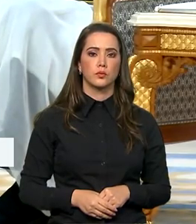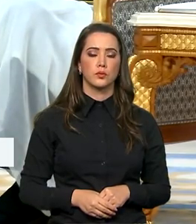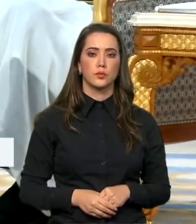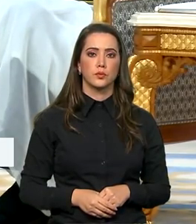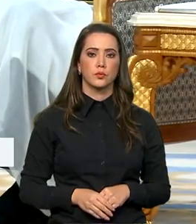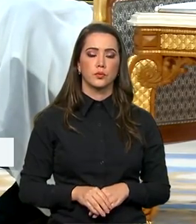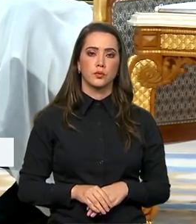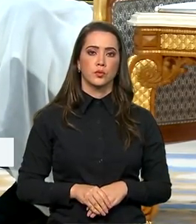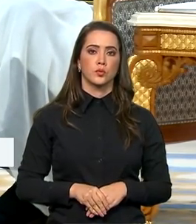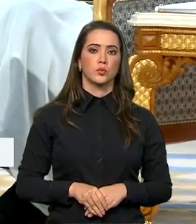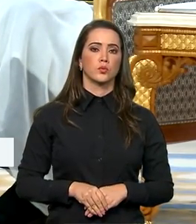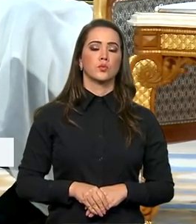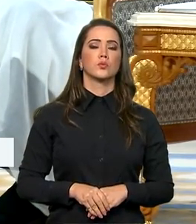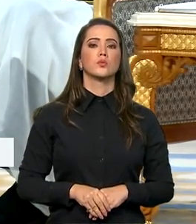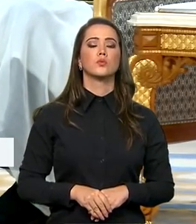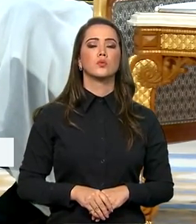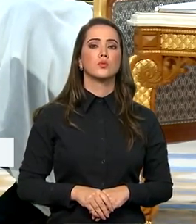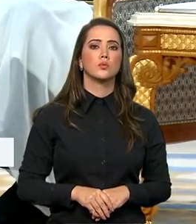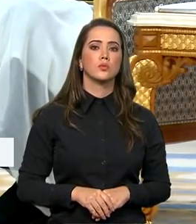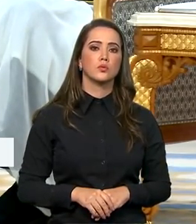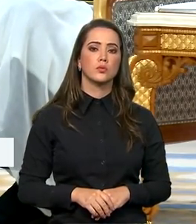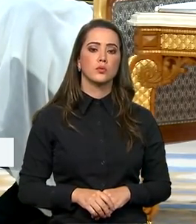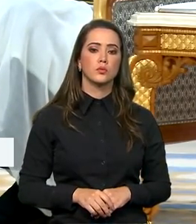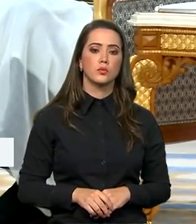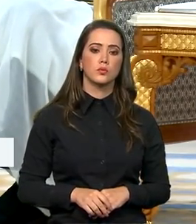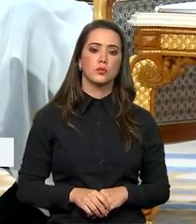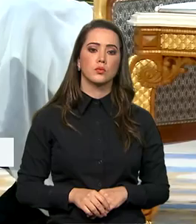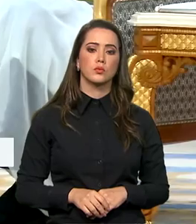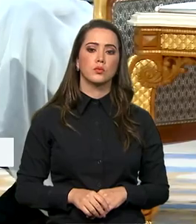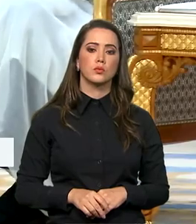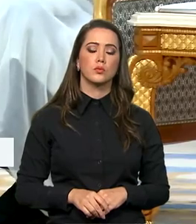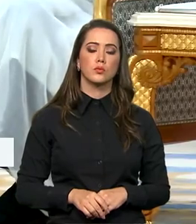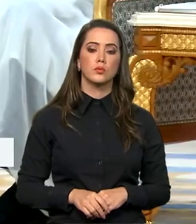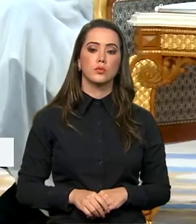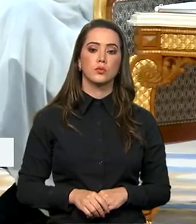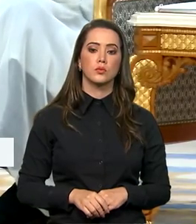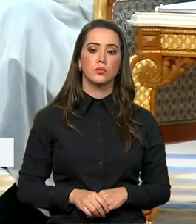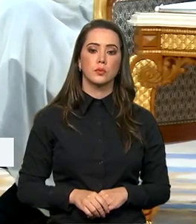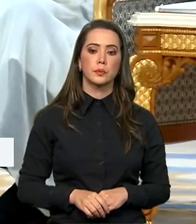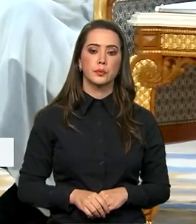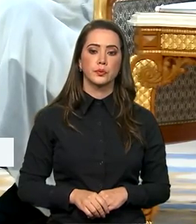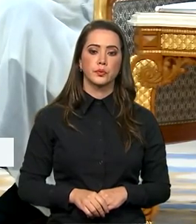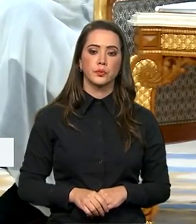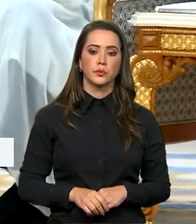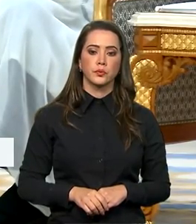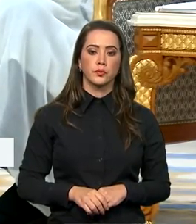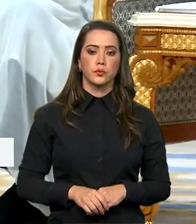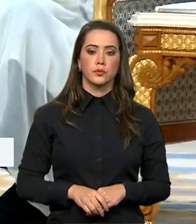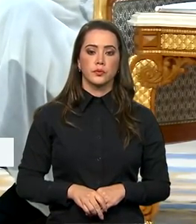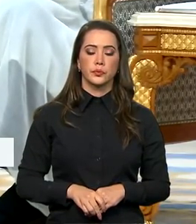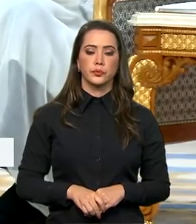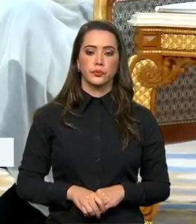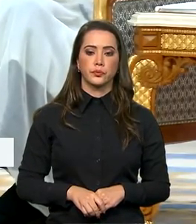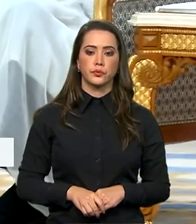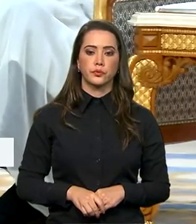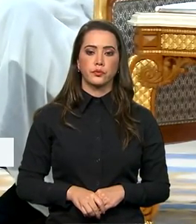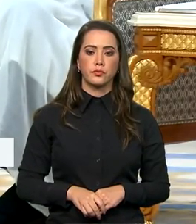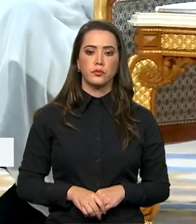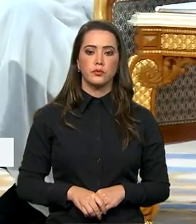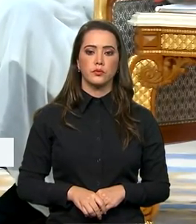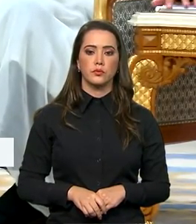الشركات وتسويق المنتجات ذات القيمة المضافة العالية وتوسيع التواصل في مجالات